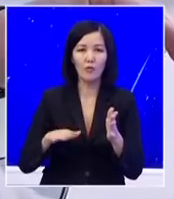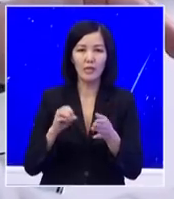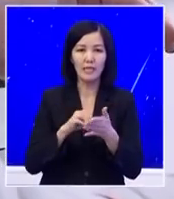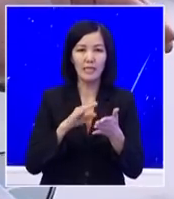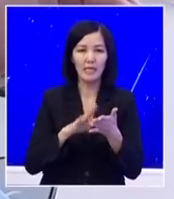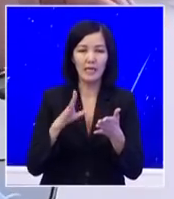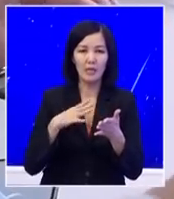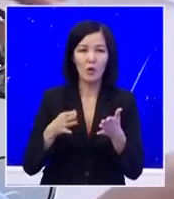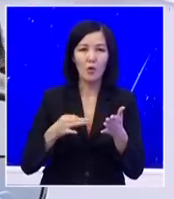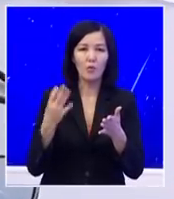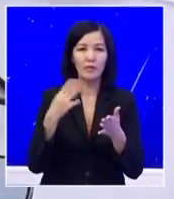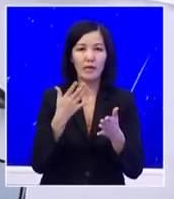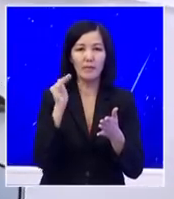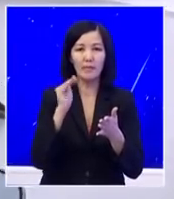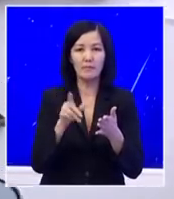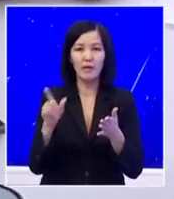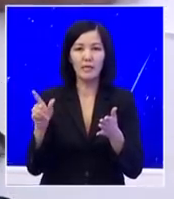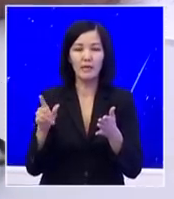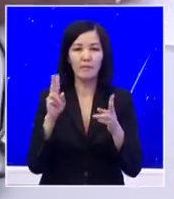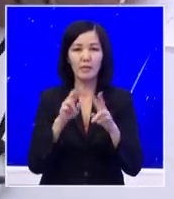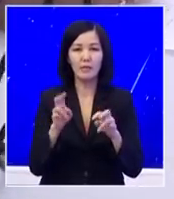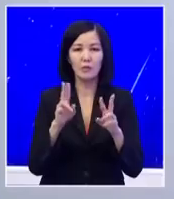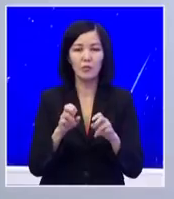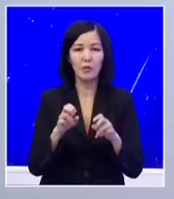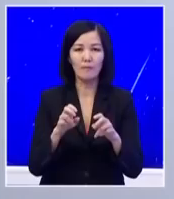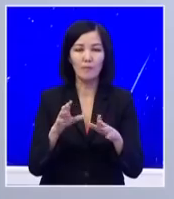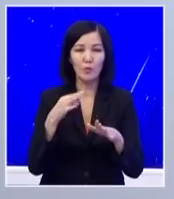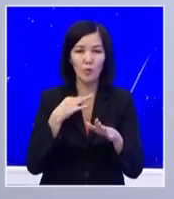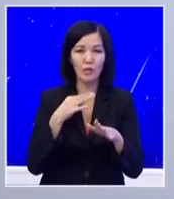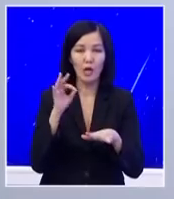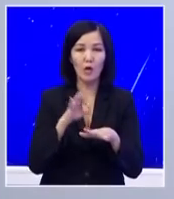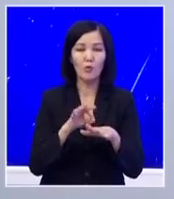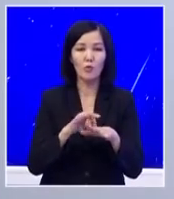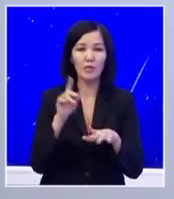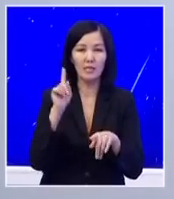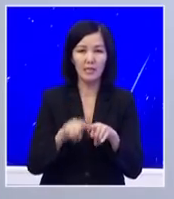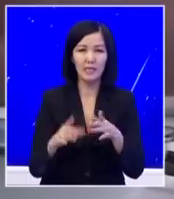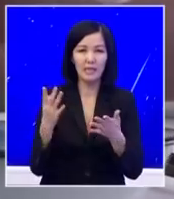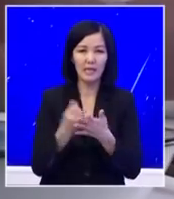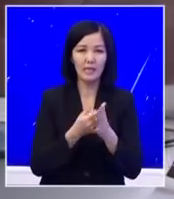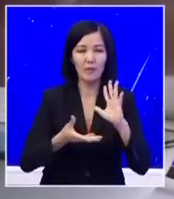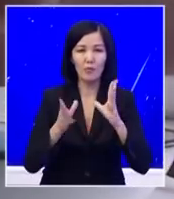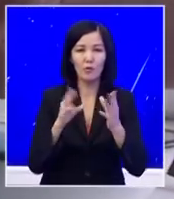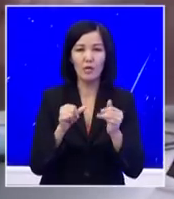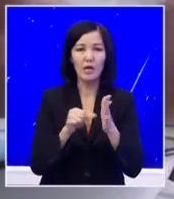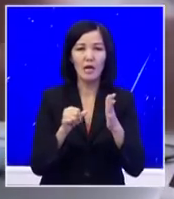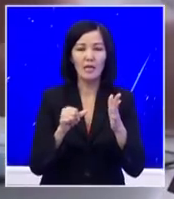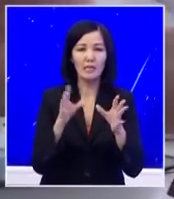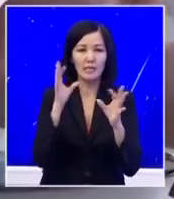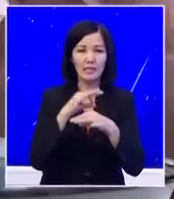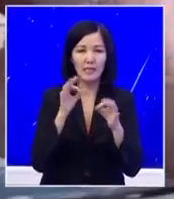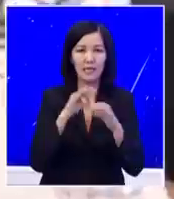ауданында тіркелген. Облыста 45 мыңнан аса адам тексеруден өтті. Ауруды тез анықтап, қорытындысын шығаратын